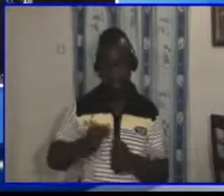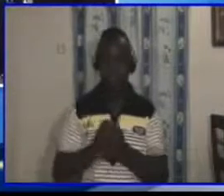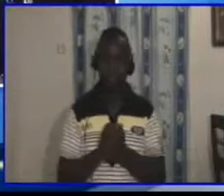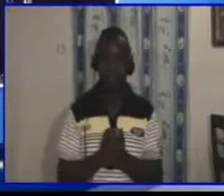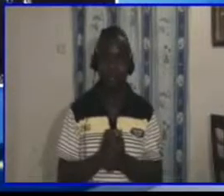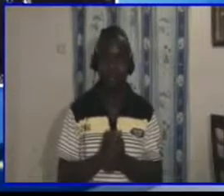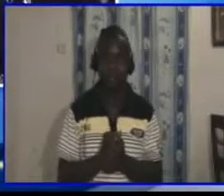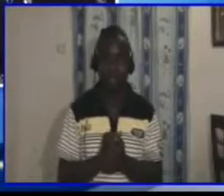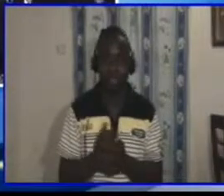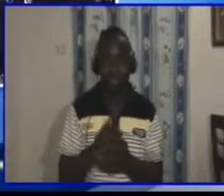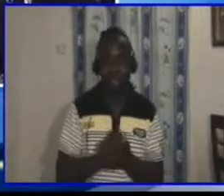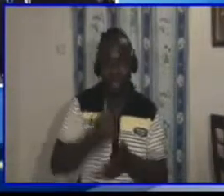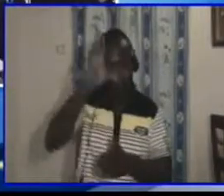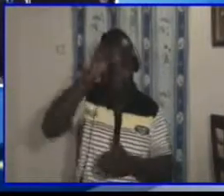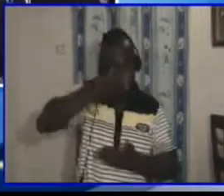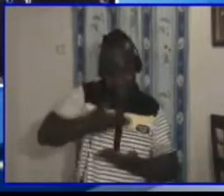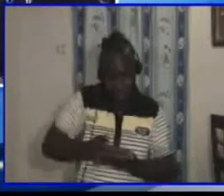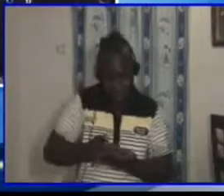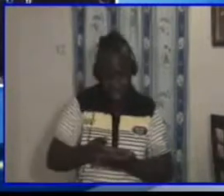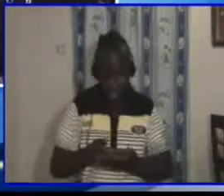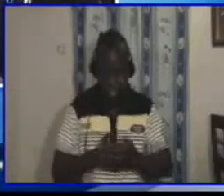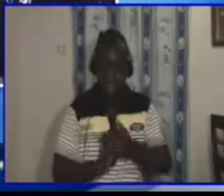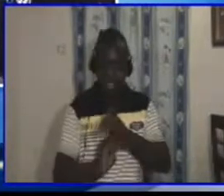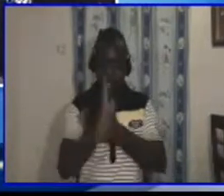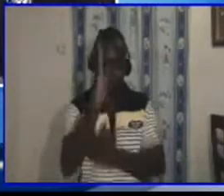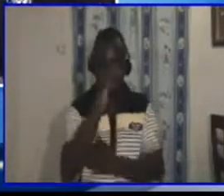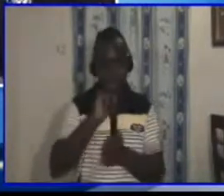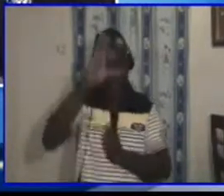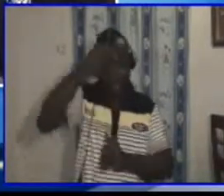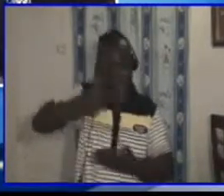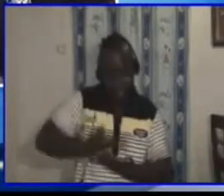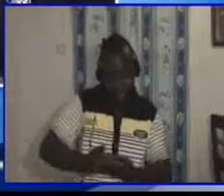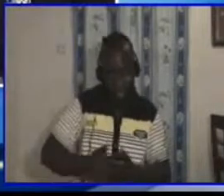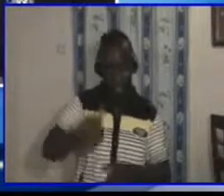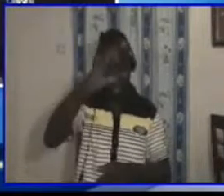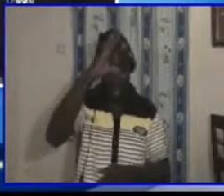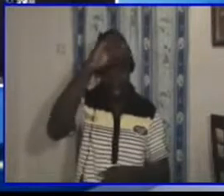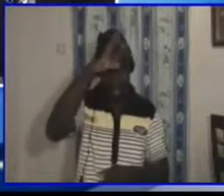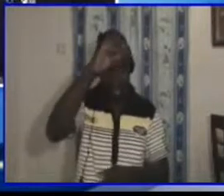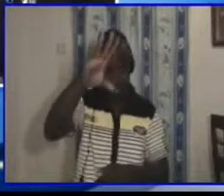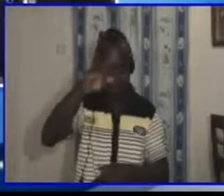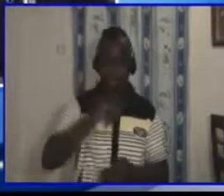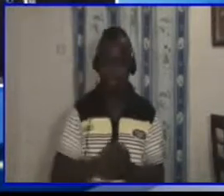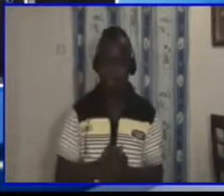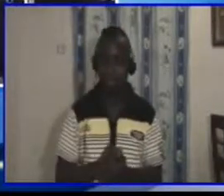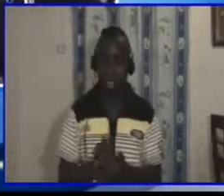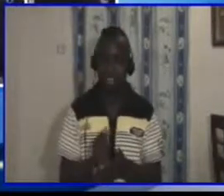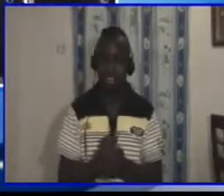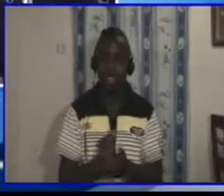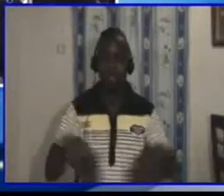figlio di abramo figlio di davide figlio di dio